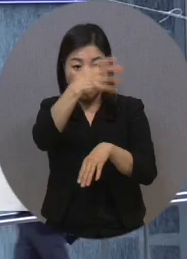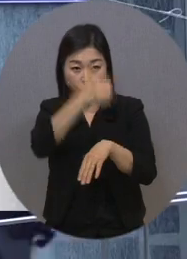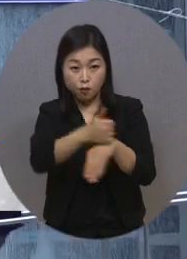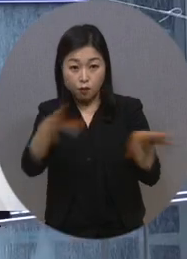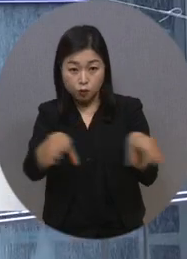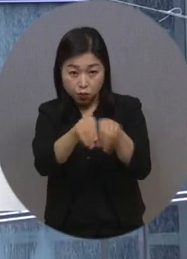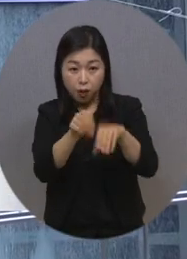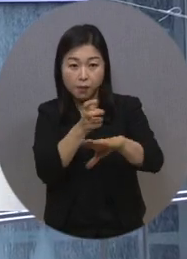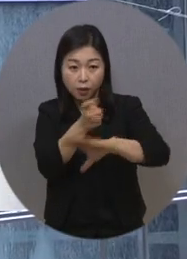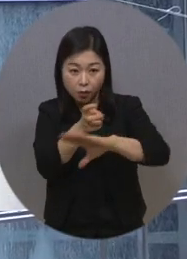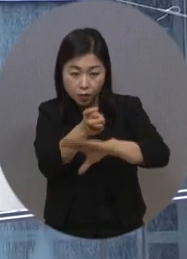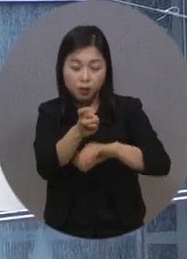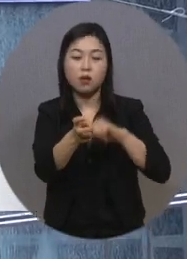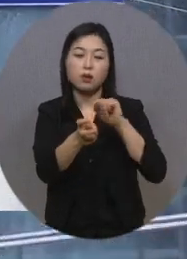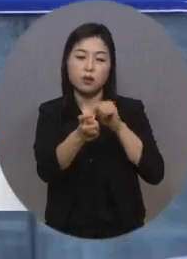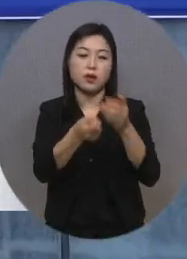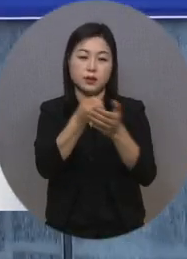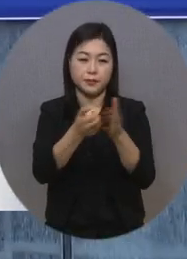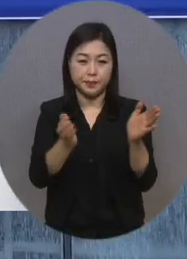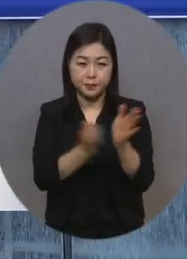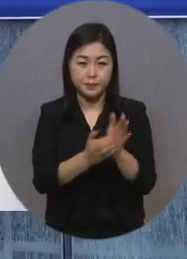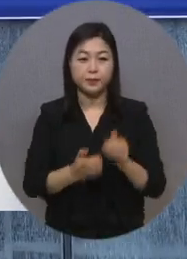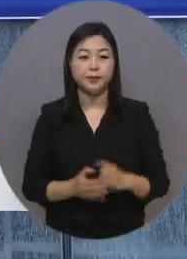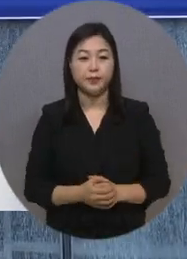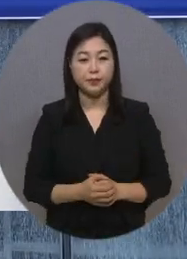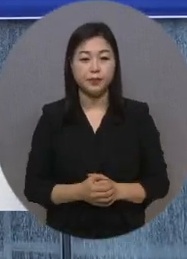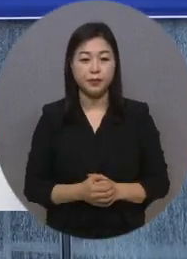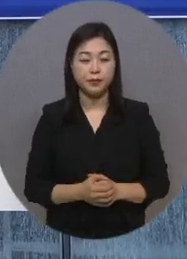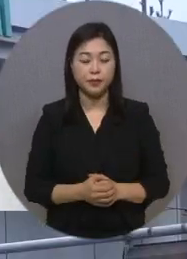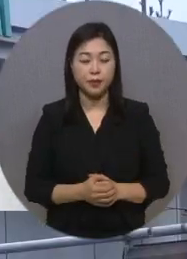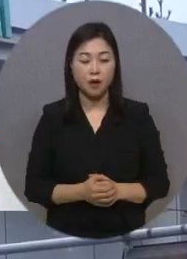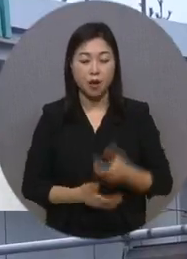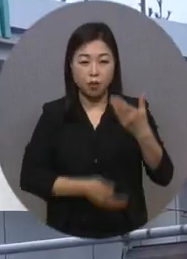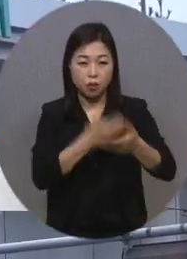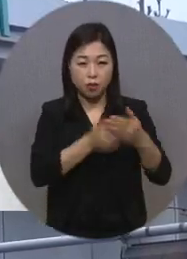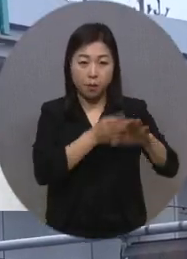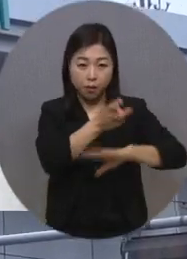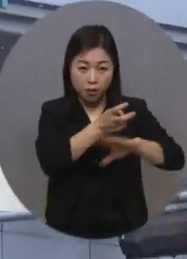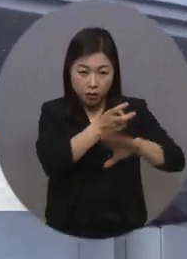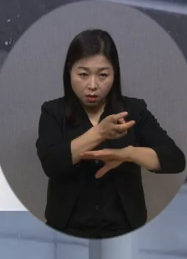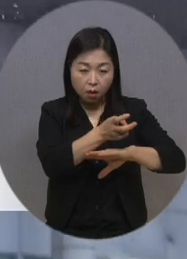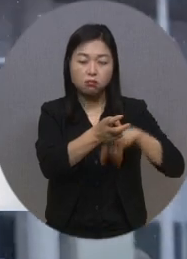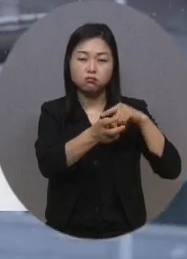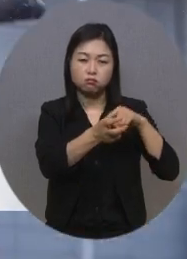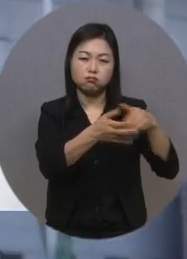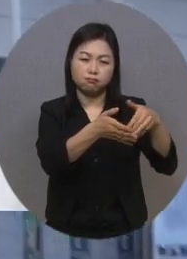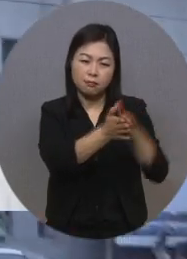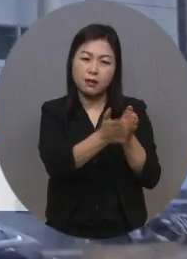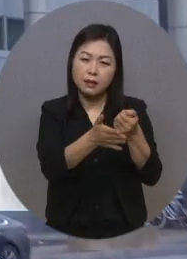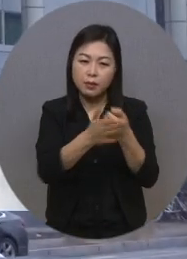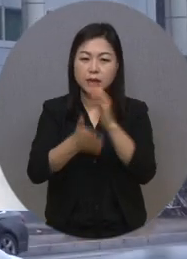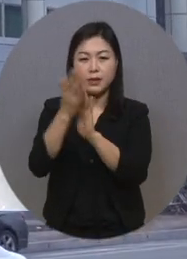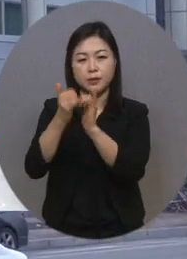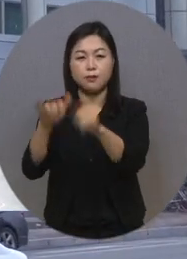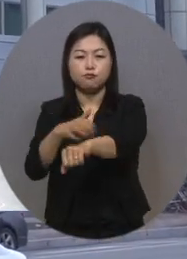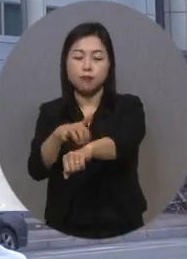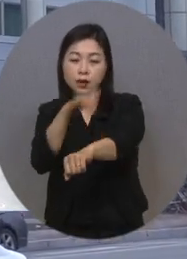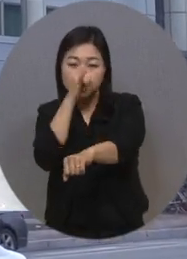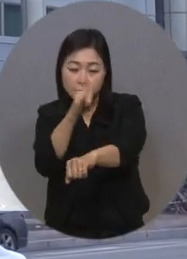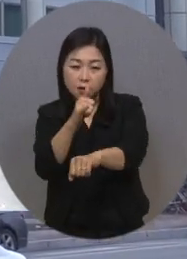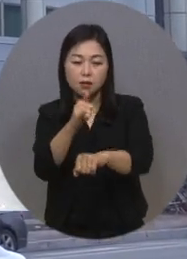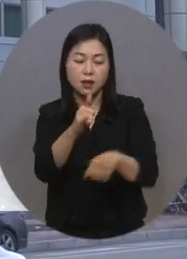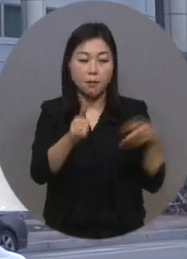됐습니다. 원주시 관계자는 고속버스터미널의 폐쇄로 불편을 겪을 시민들이 양운수단체